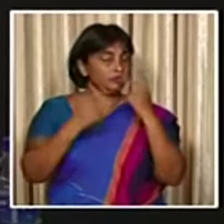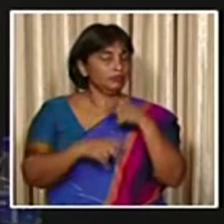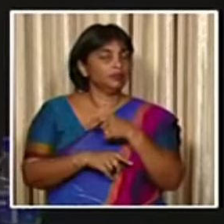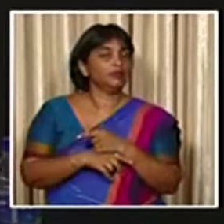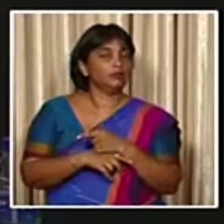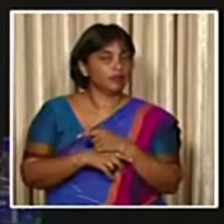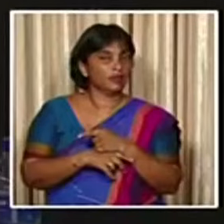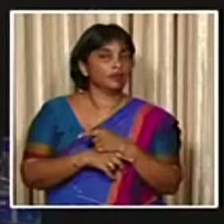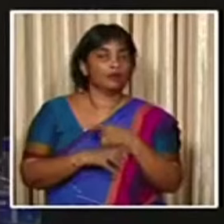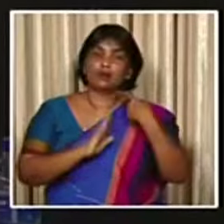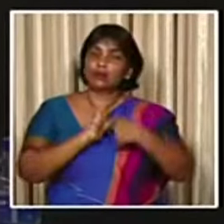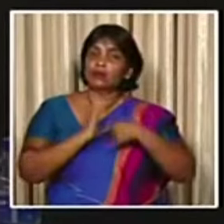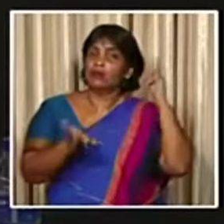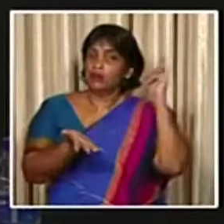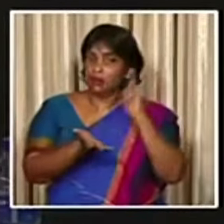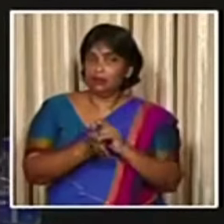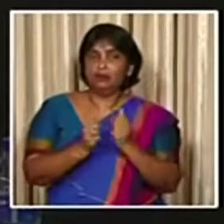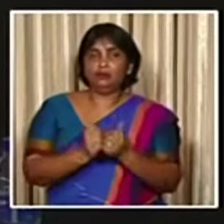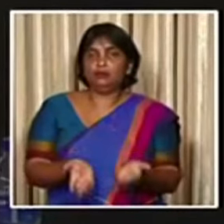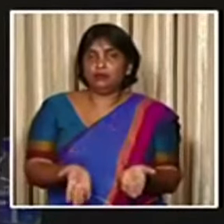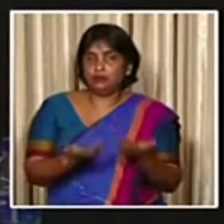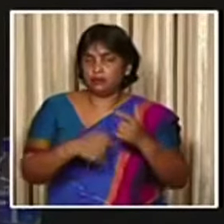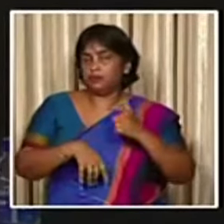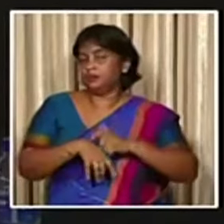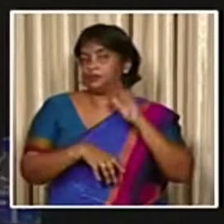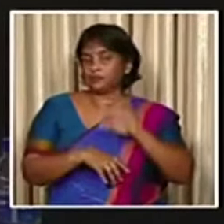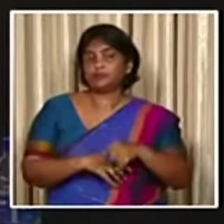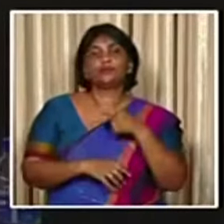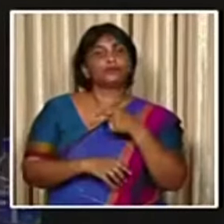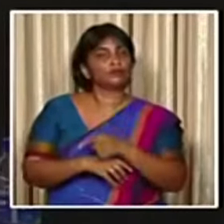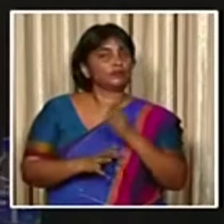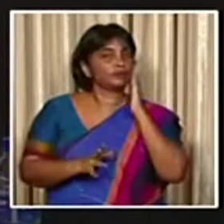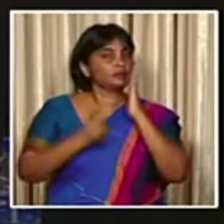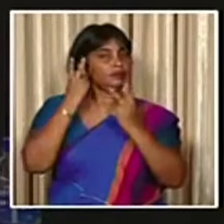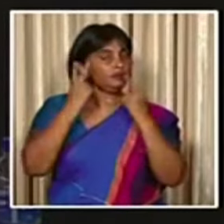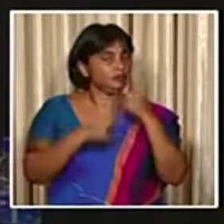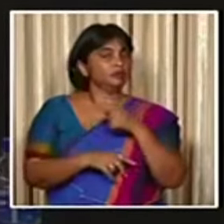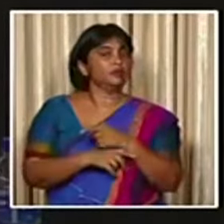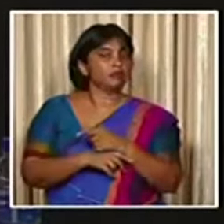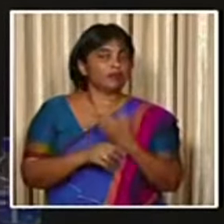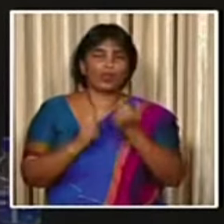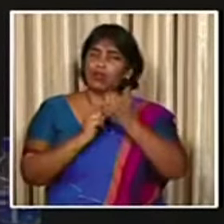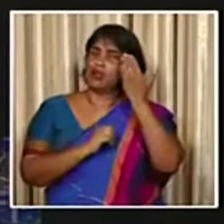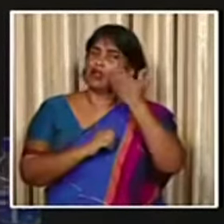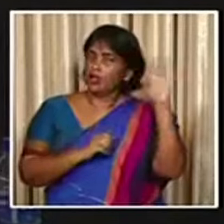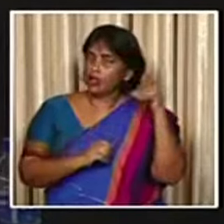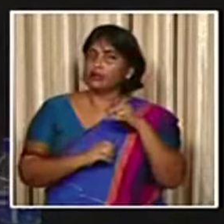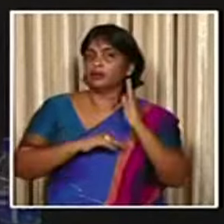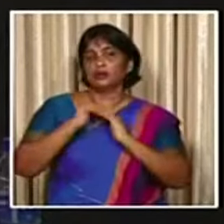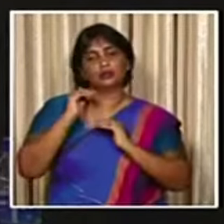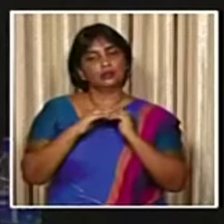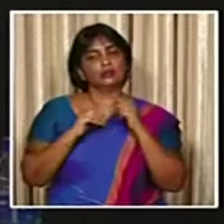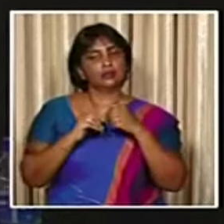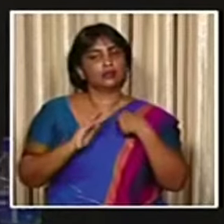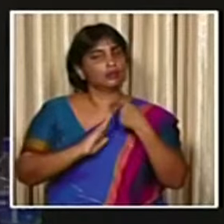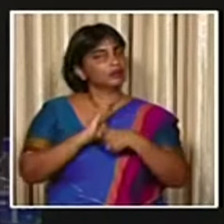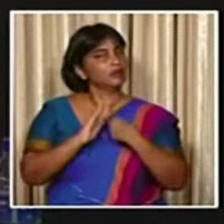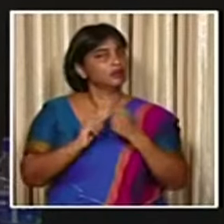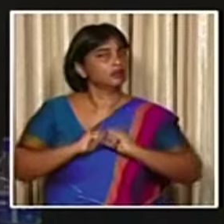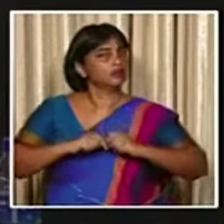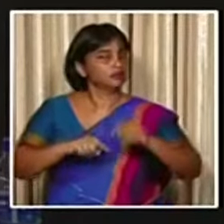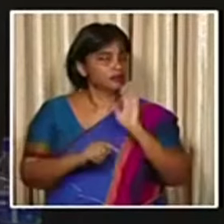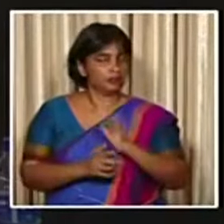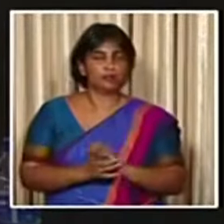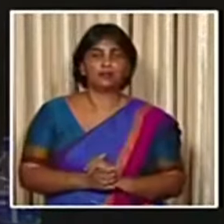සංචාරකයෙකුට එන්න රටට දිරිමත් කරන්න ඕන අවස්ථාවක මේ එන සංචාරකයන්වත් එළවන ක්‍රමවේදයක් තමයි අපේ රටේ